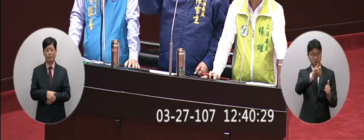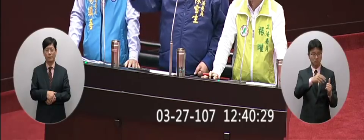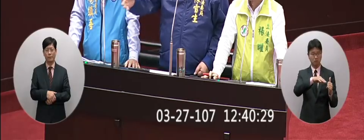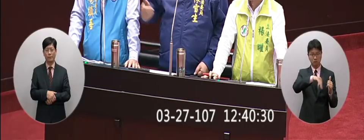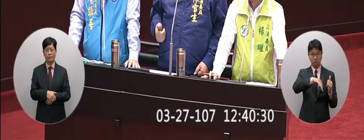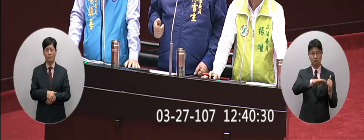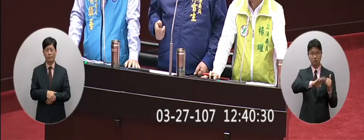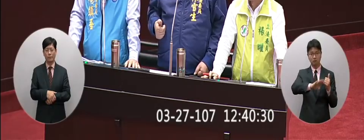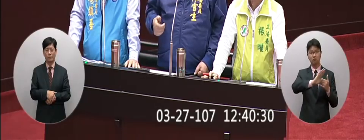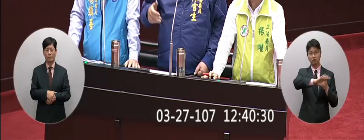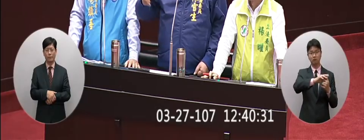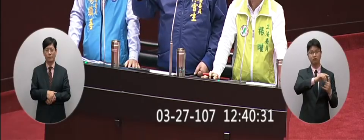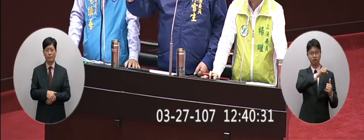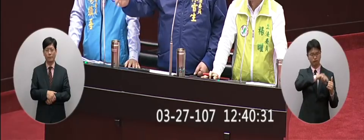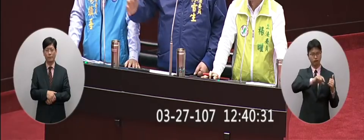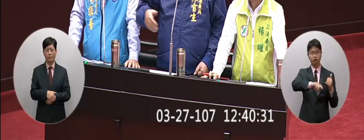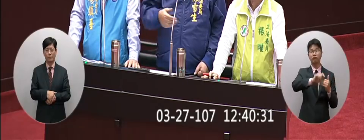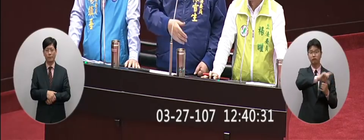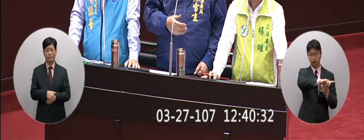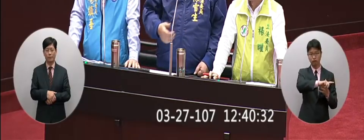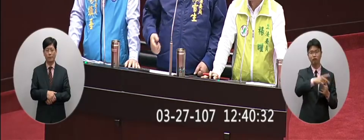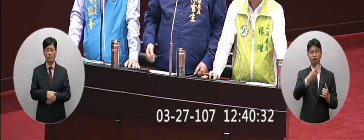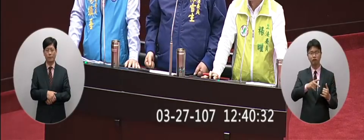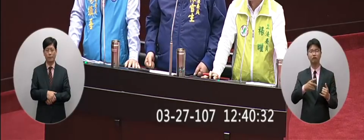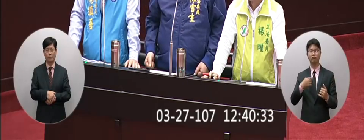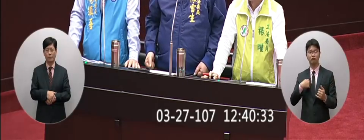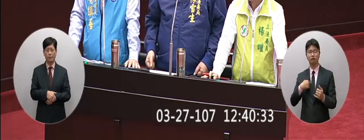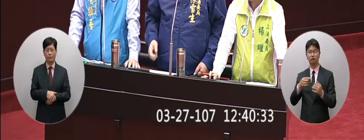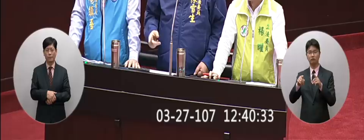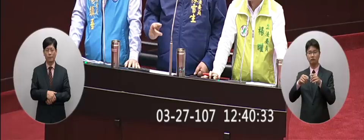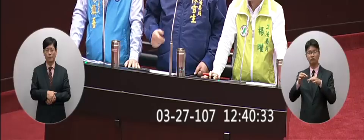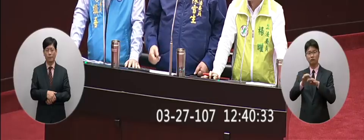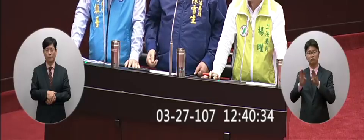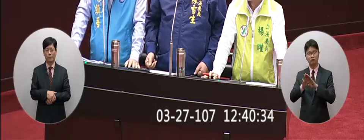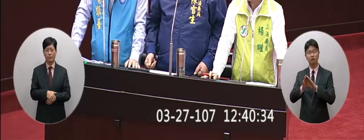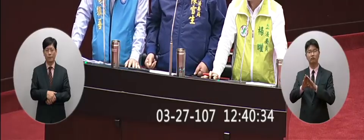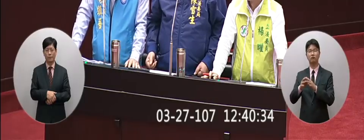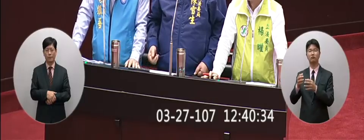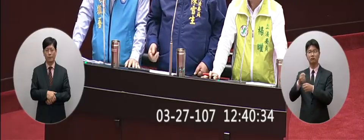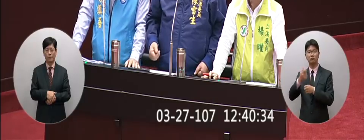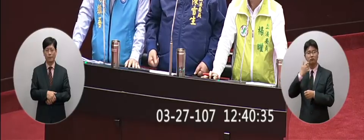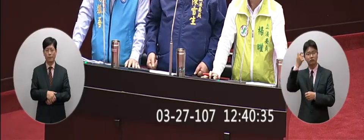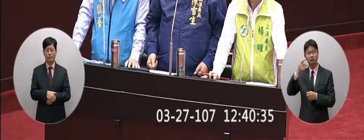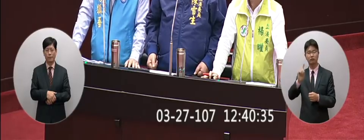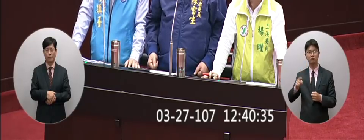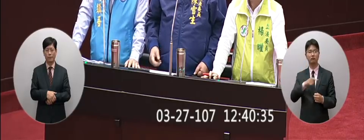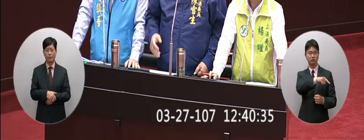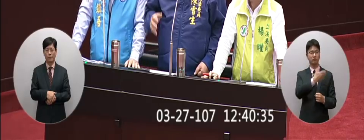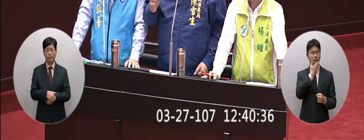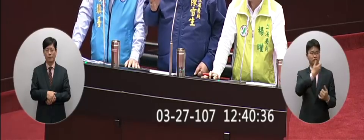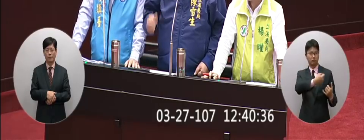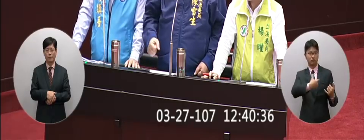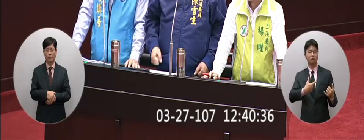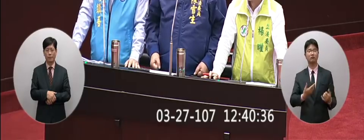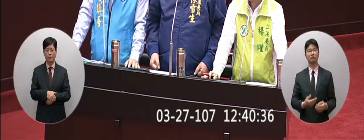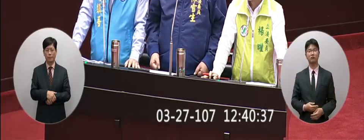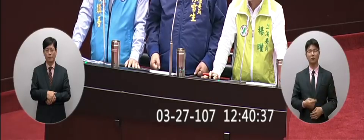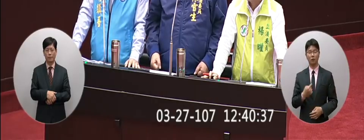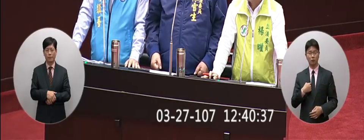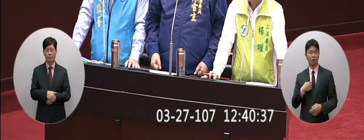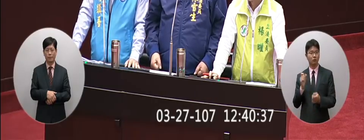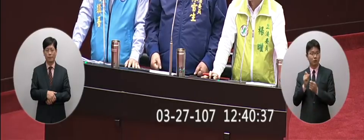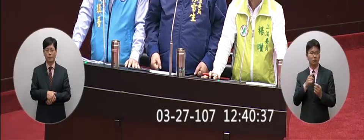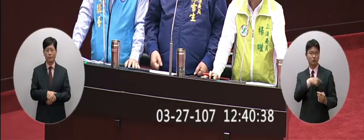部好，南部比花东好，花东又比金门、马祖好，所以院长，您前几天我见到您的时候，你也有感而